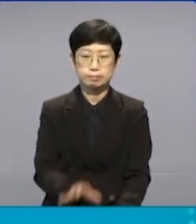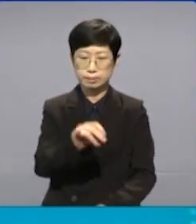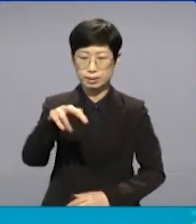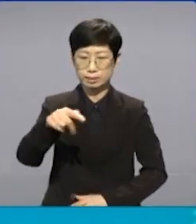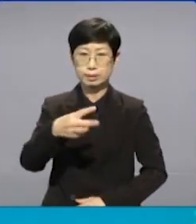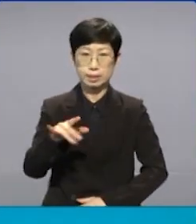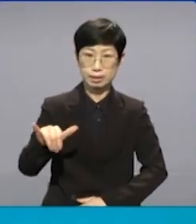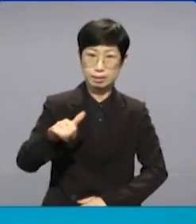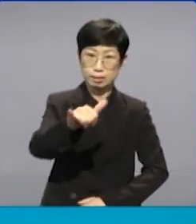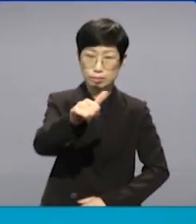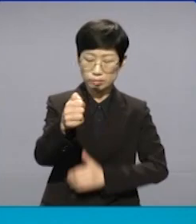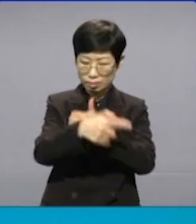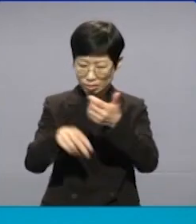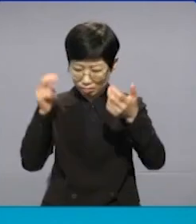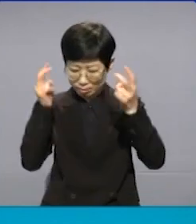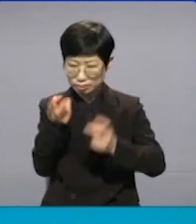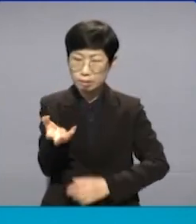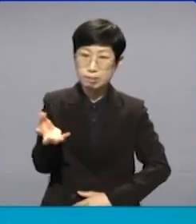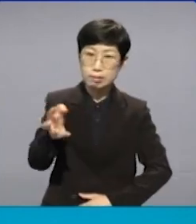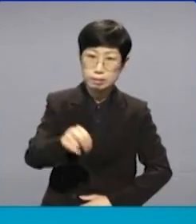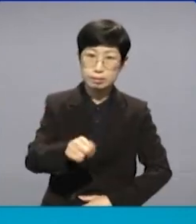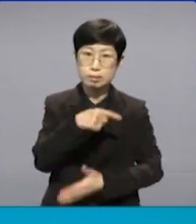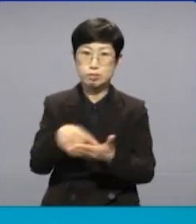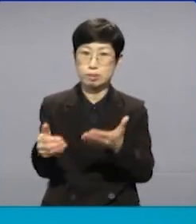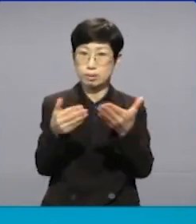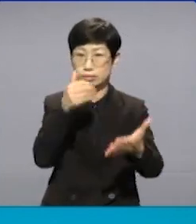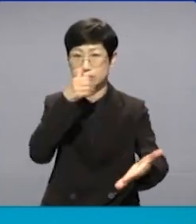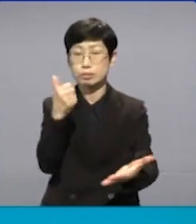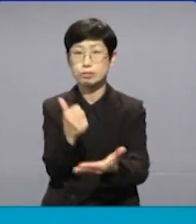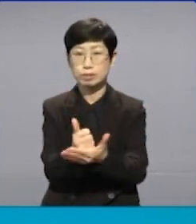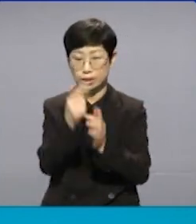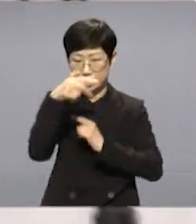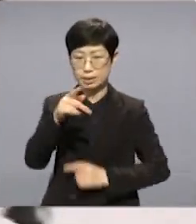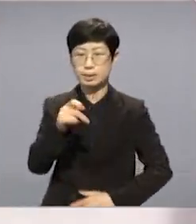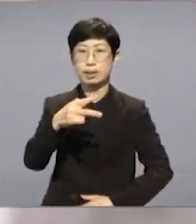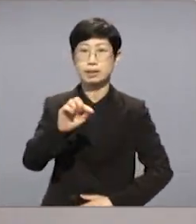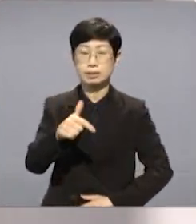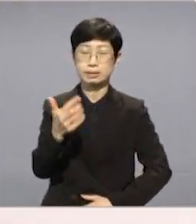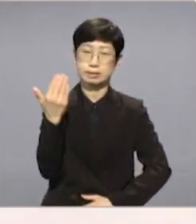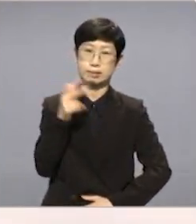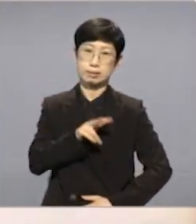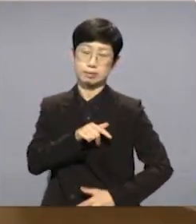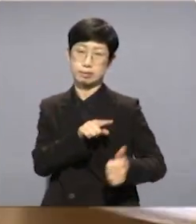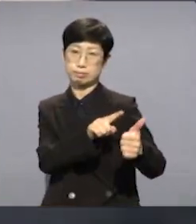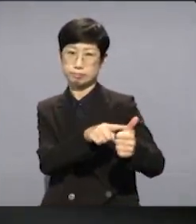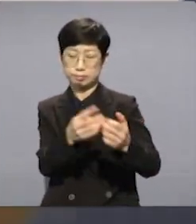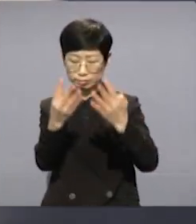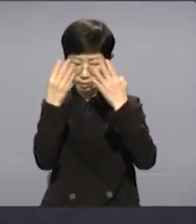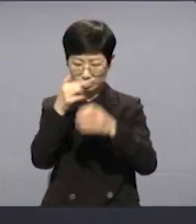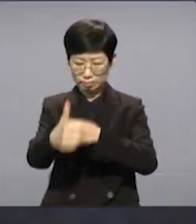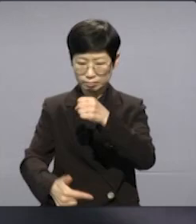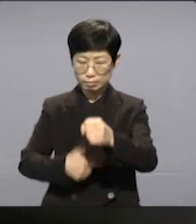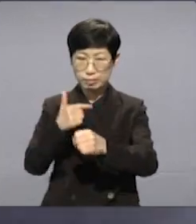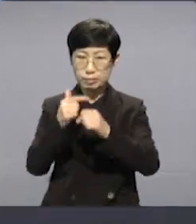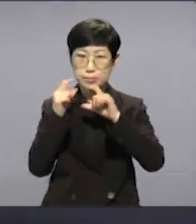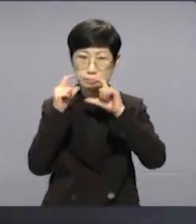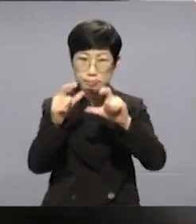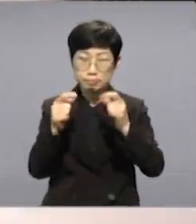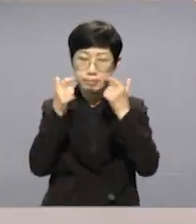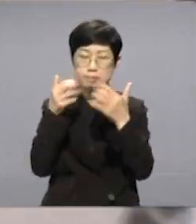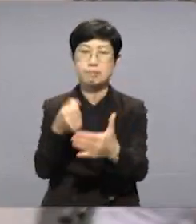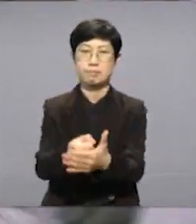이스타항공 계열사에 수백억 대 손해를 끼친 혐의 등으로 재판에 넘겨진 이상직 전 의원에게 징역 6년형이 확정됐습니다.